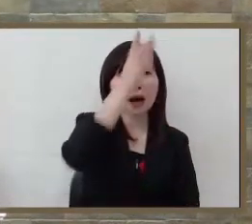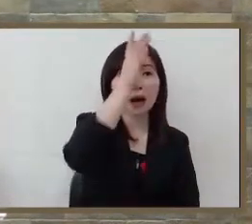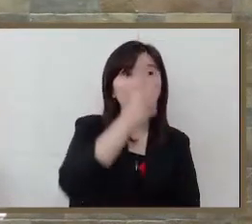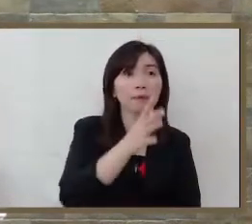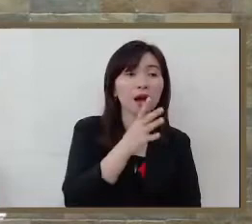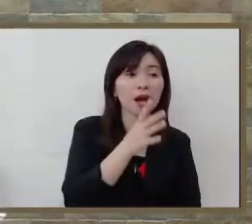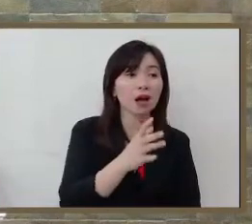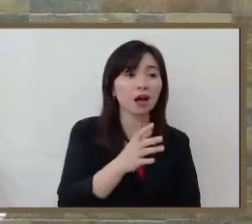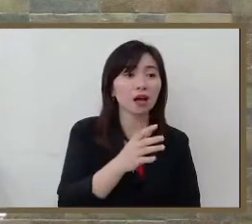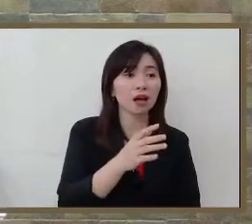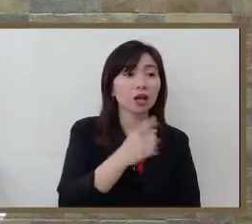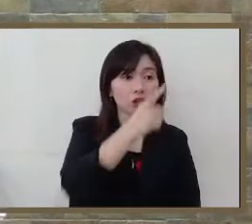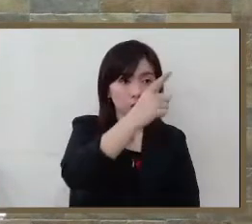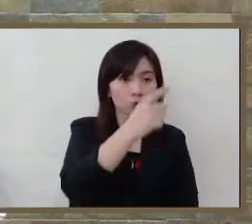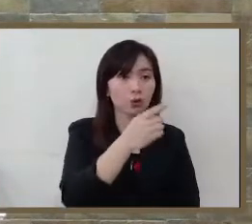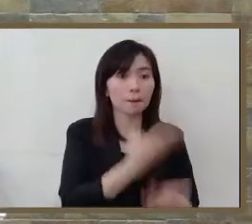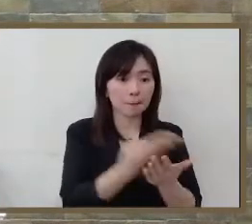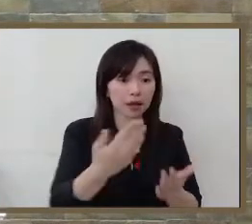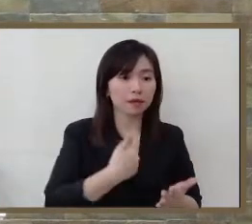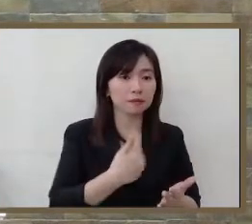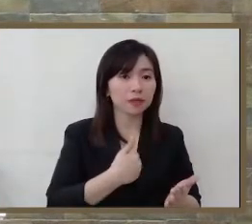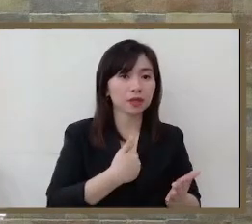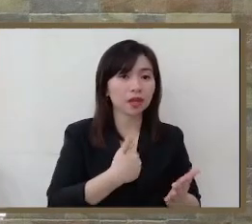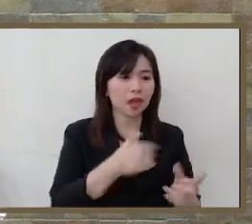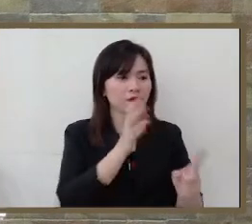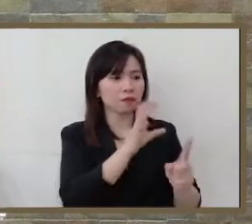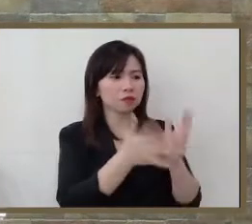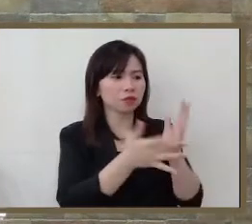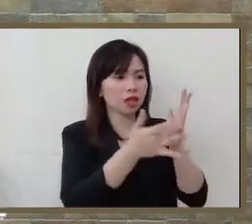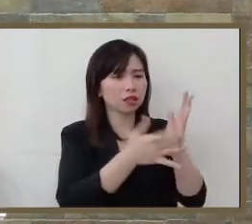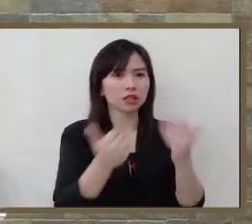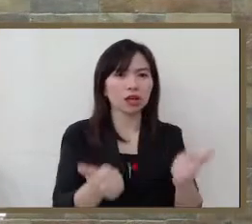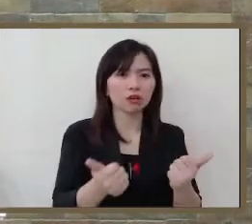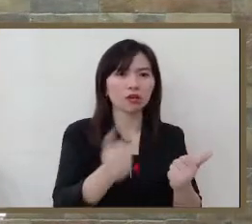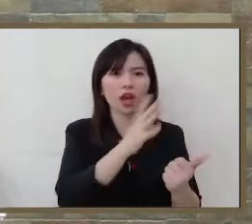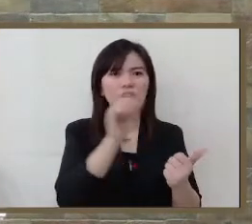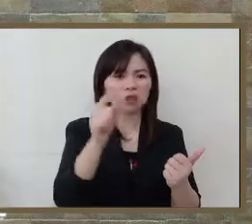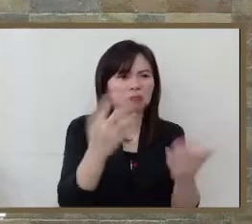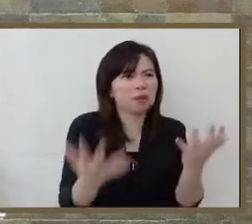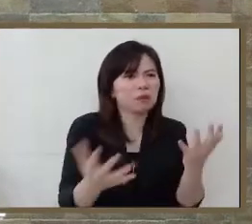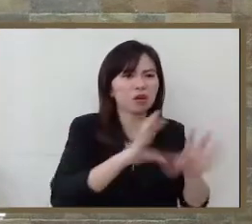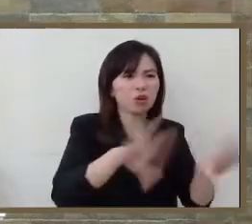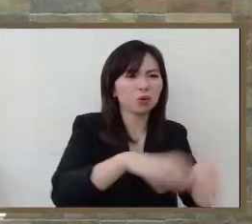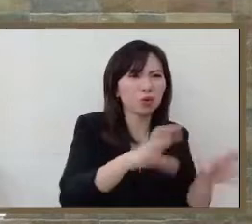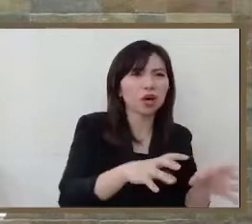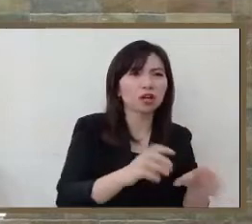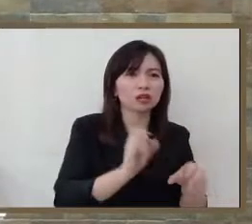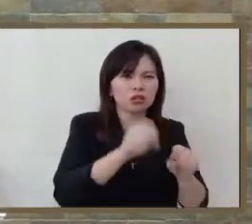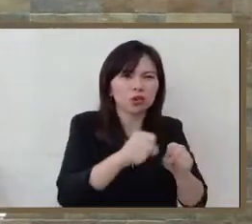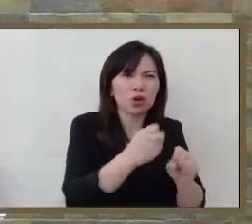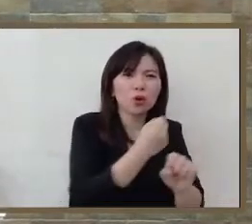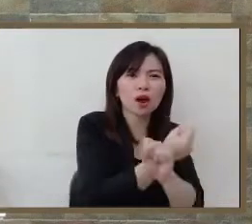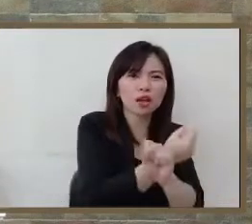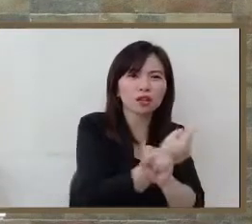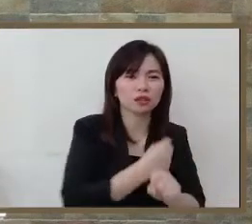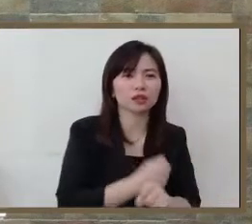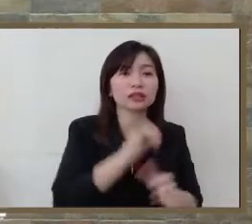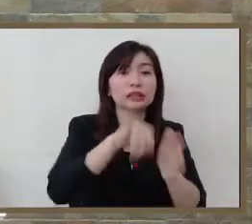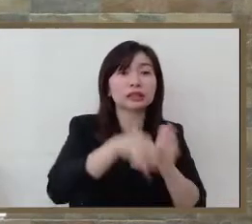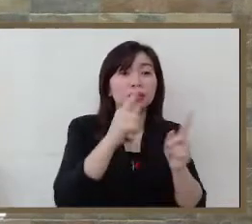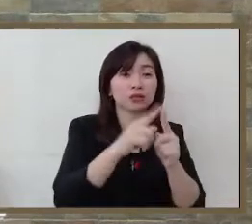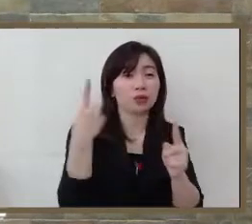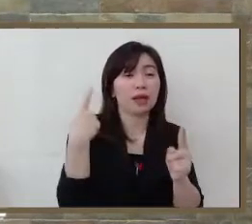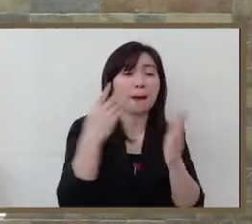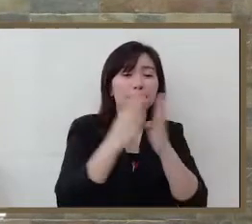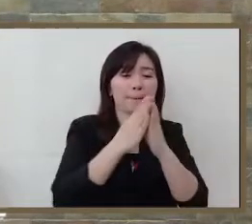iyong trabaho. Hahabulin nyo ang overtime, triple overtime, quadruple overtime para lang kumita ng